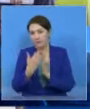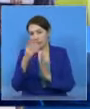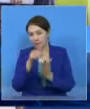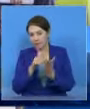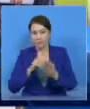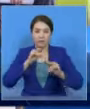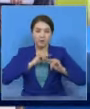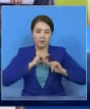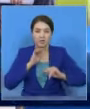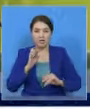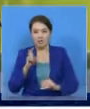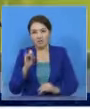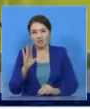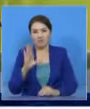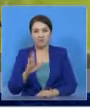оценил труд аграриев.